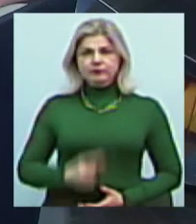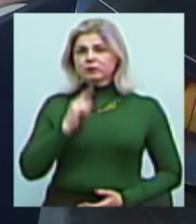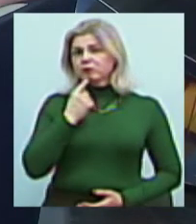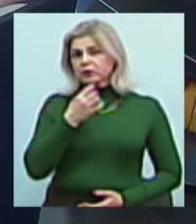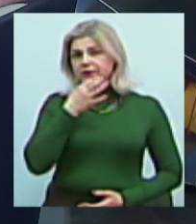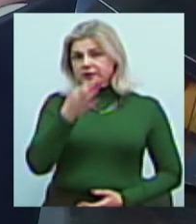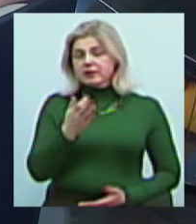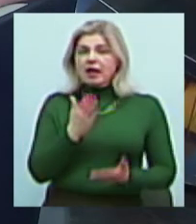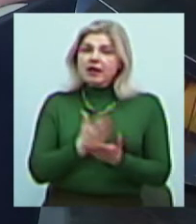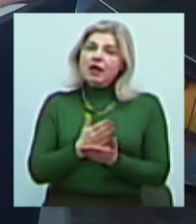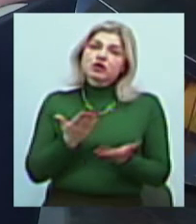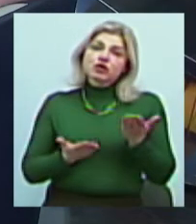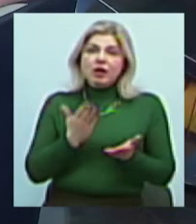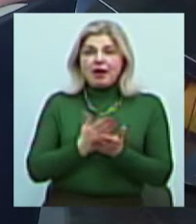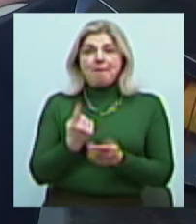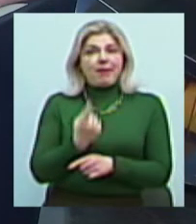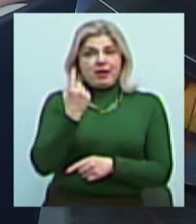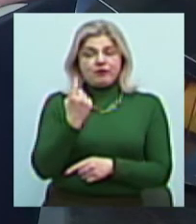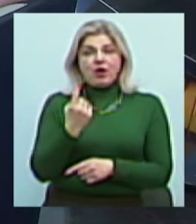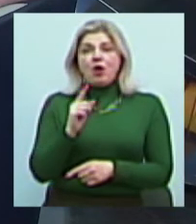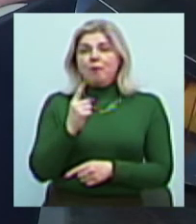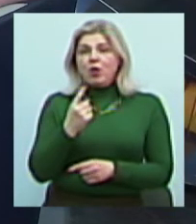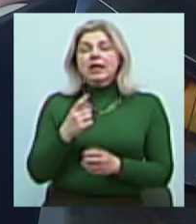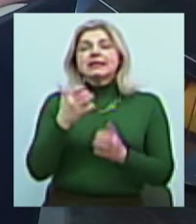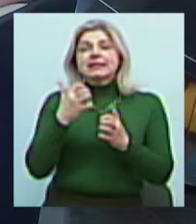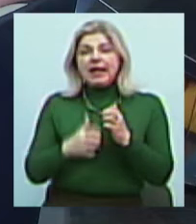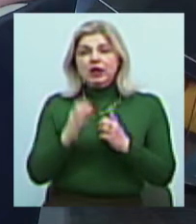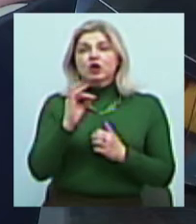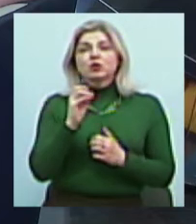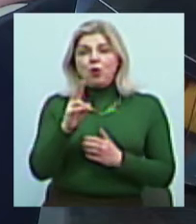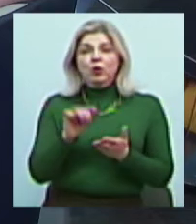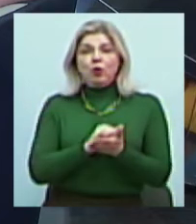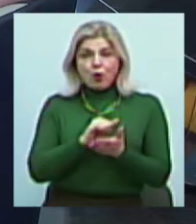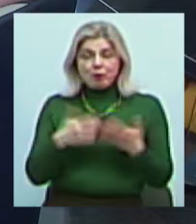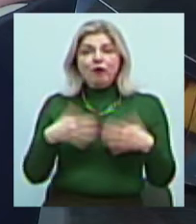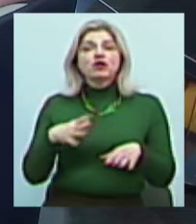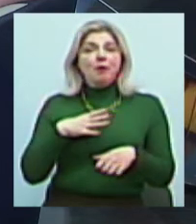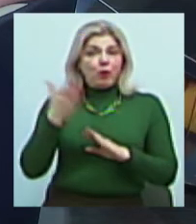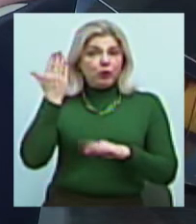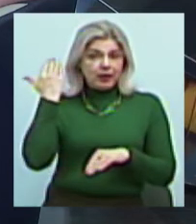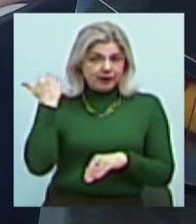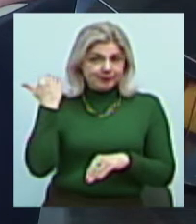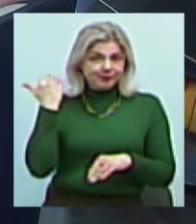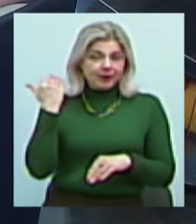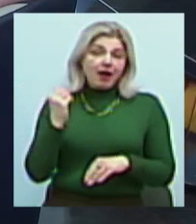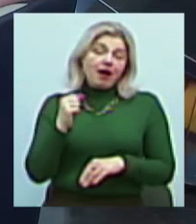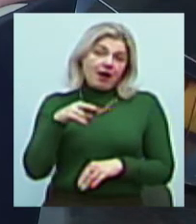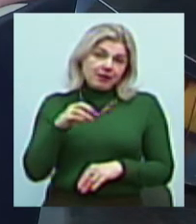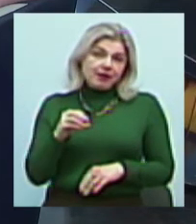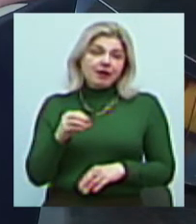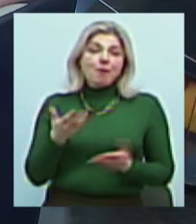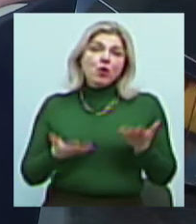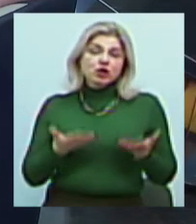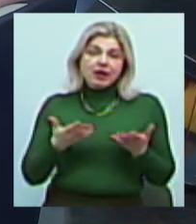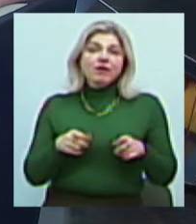чи він є вперше, да, оскільки, ну, в принципі, середньострокові документи вже були, да, але,